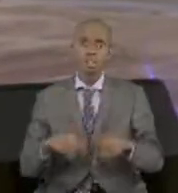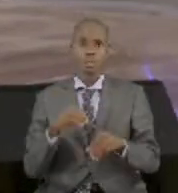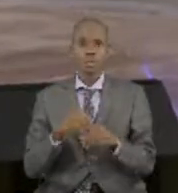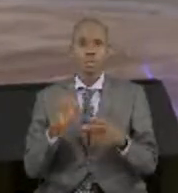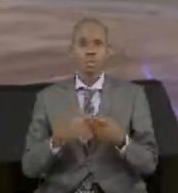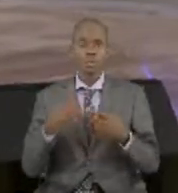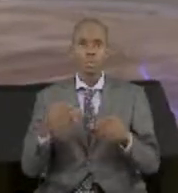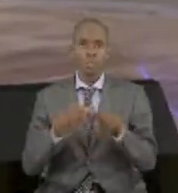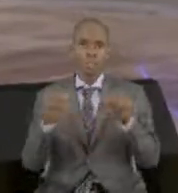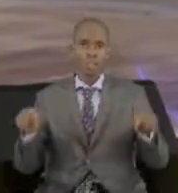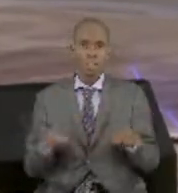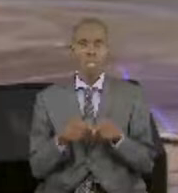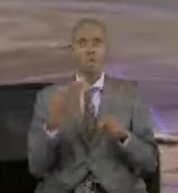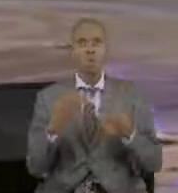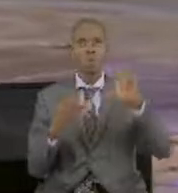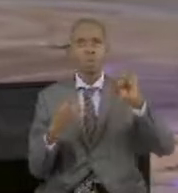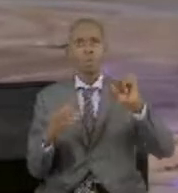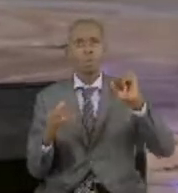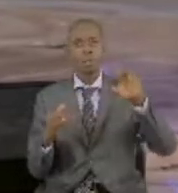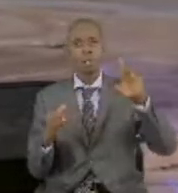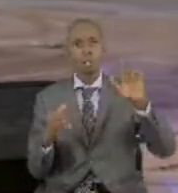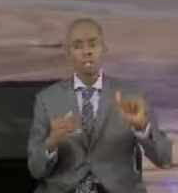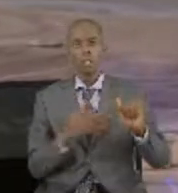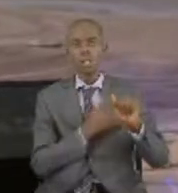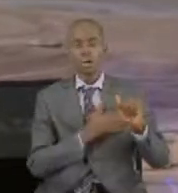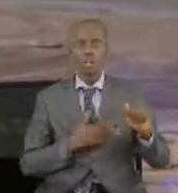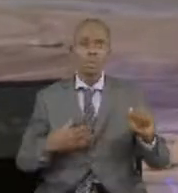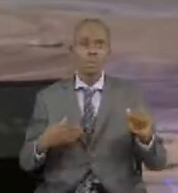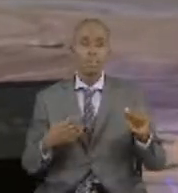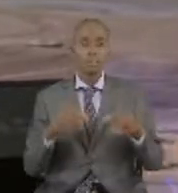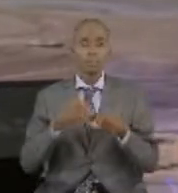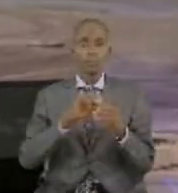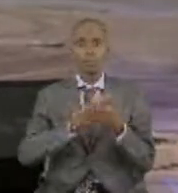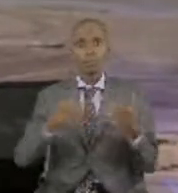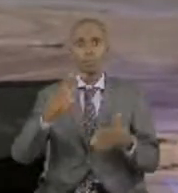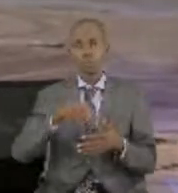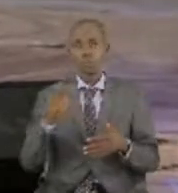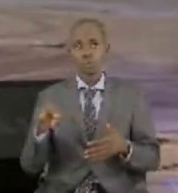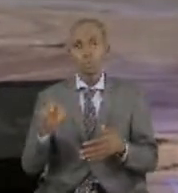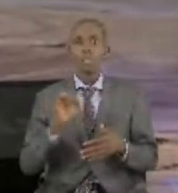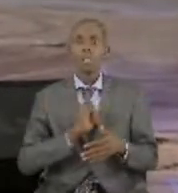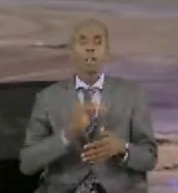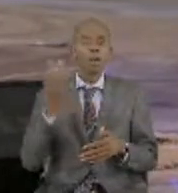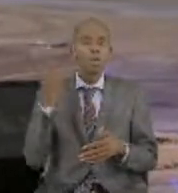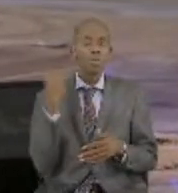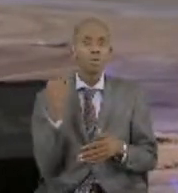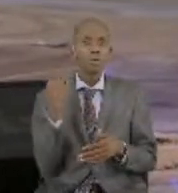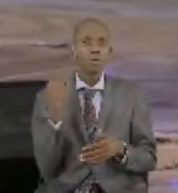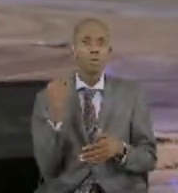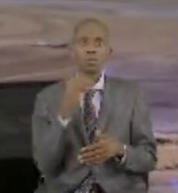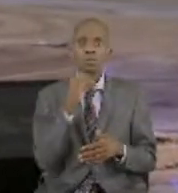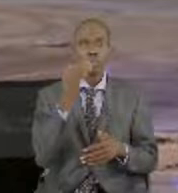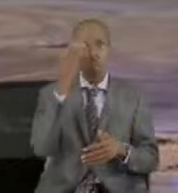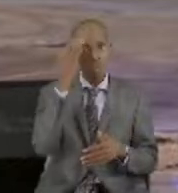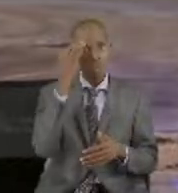ensuite dans les contrées de la Syrie et de la Cilicie. Ensuite, dans le verset 22. Or, j'étais inconnu